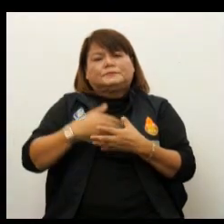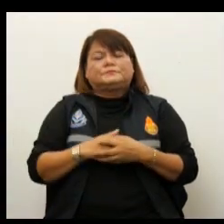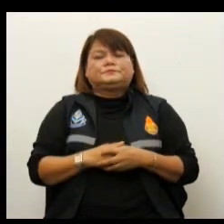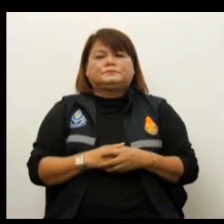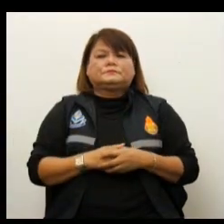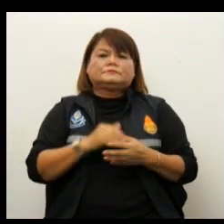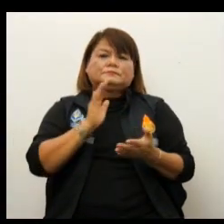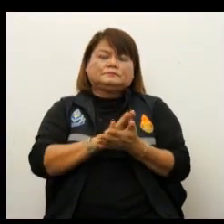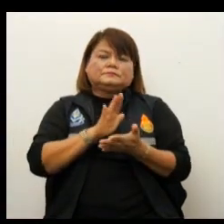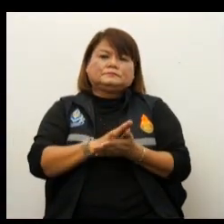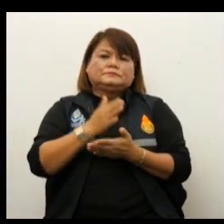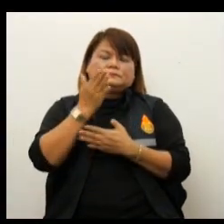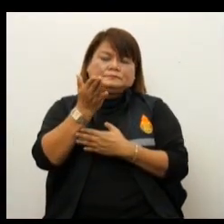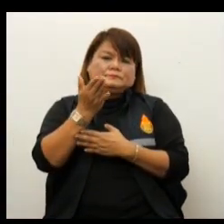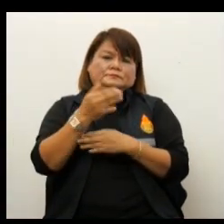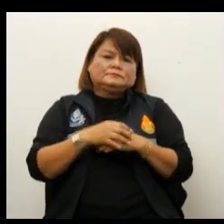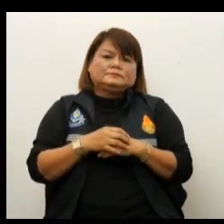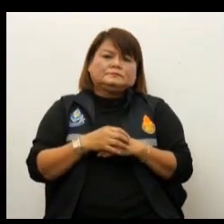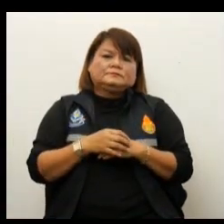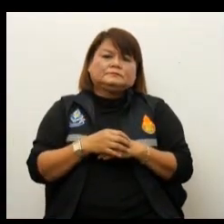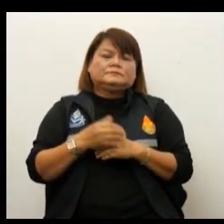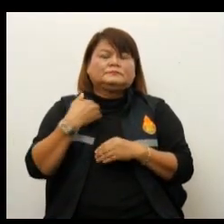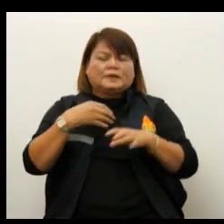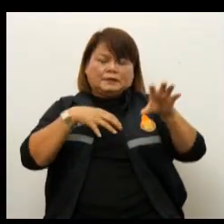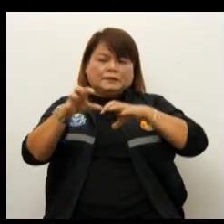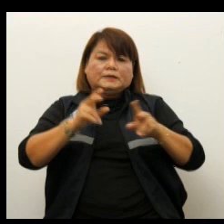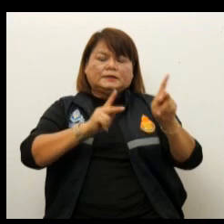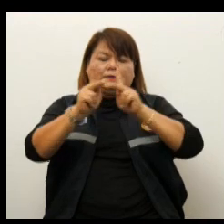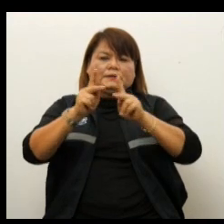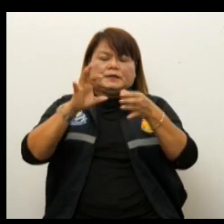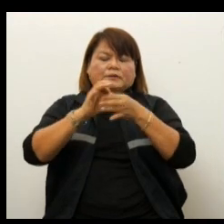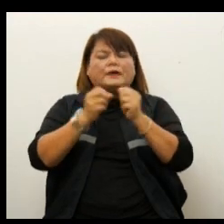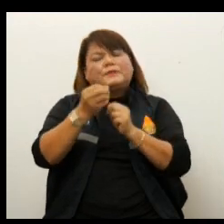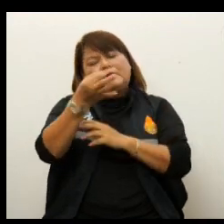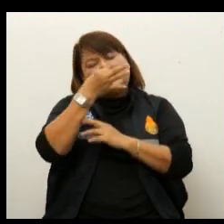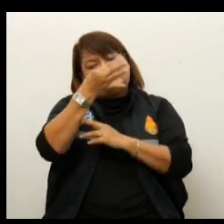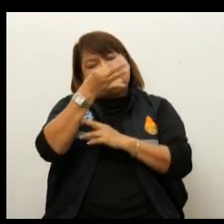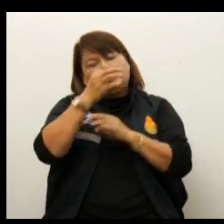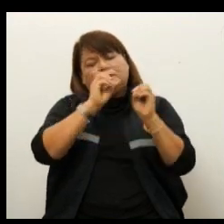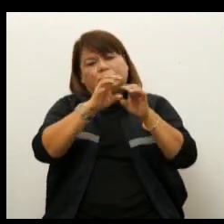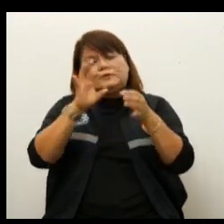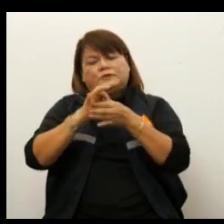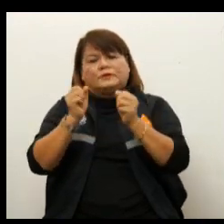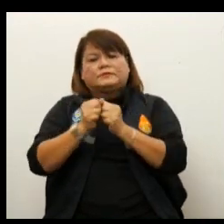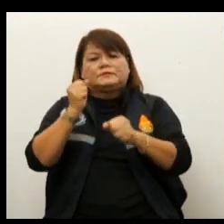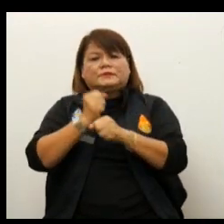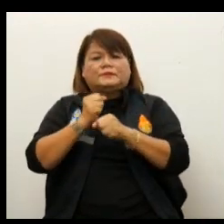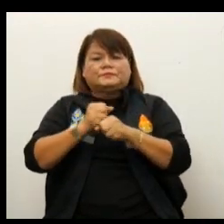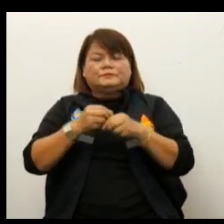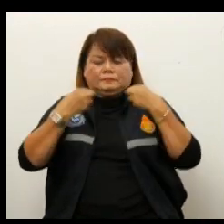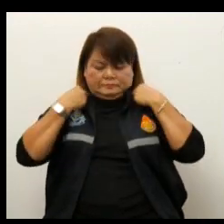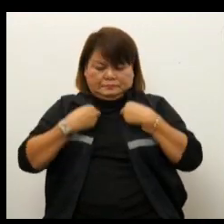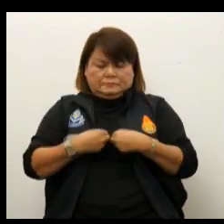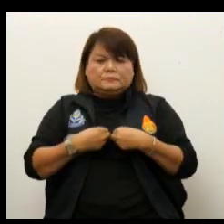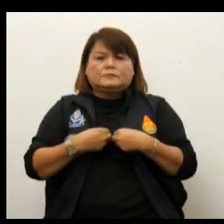โรงเรียนวังหินกิติวิทยาคมมีการจัดกิจกรรมสุขกับอาชีพโดยสอนการทำสายคล้องแมสการปลู